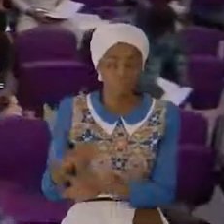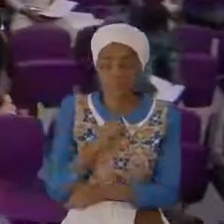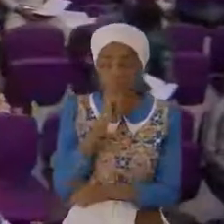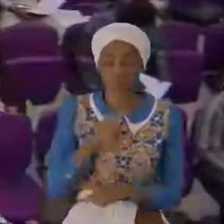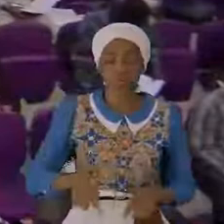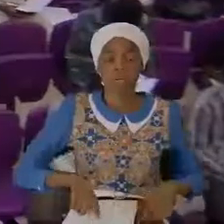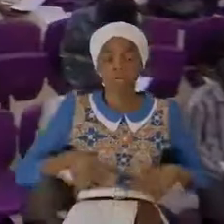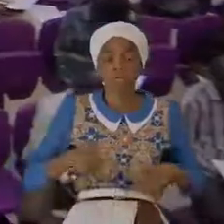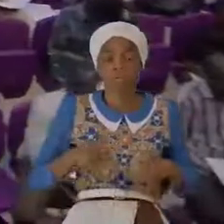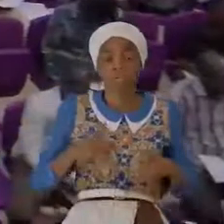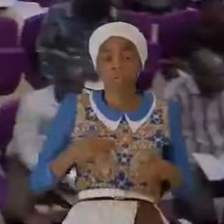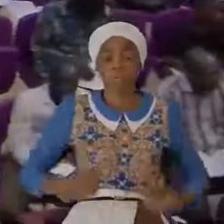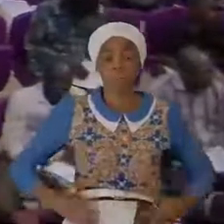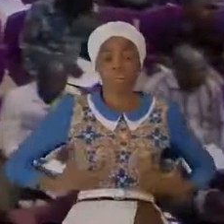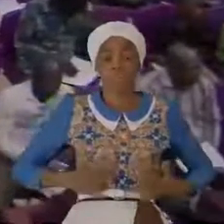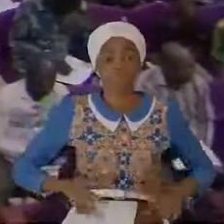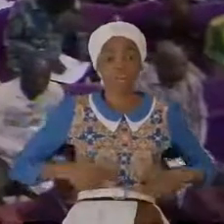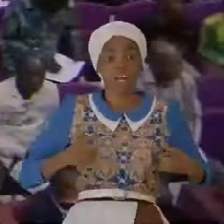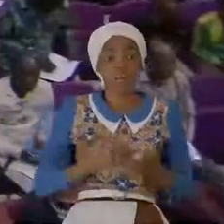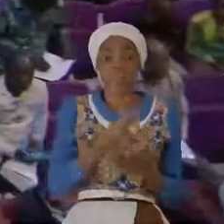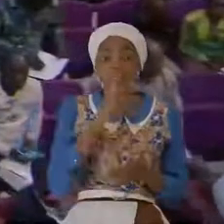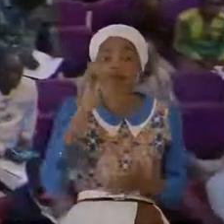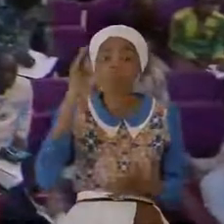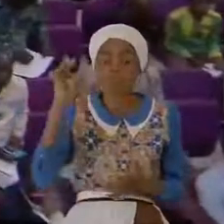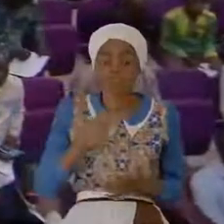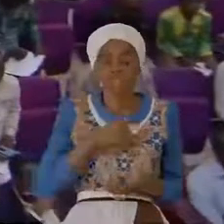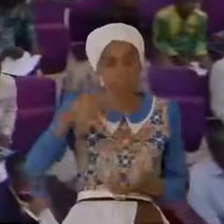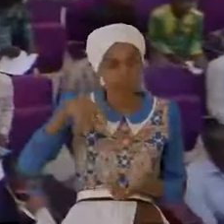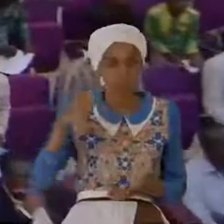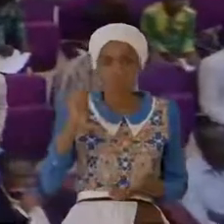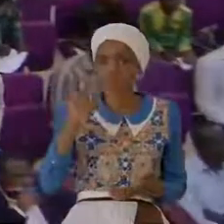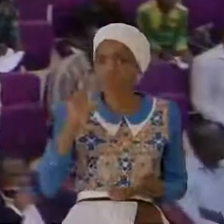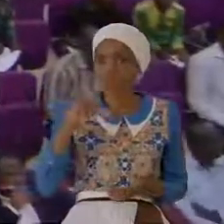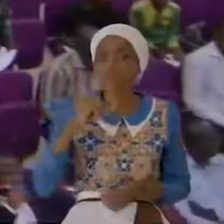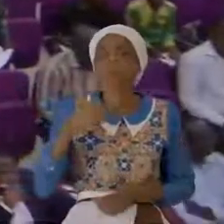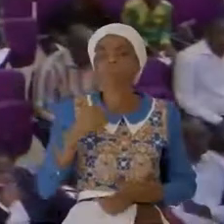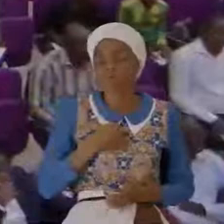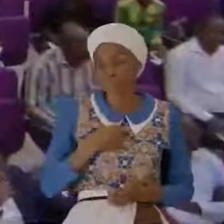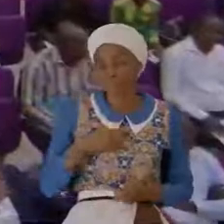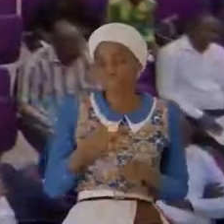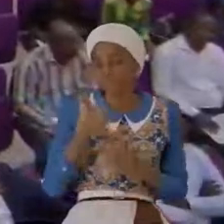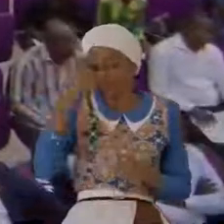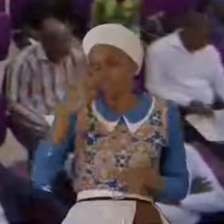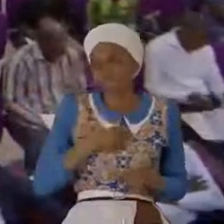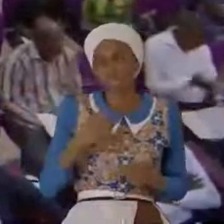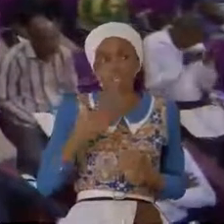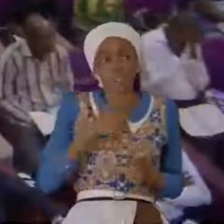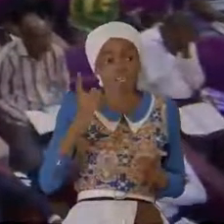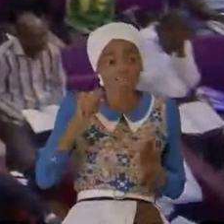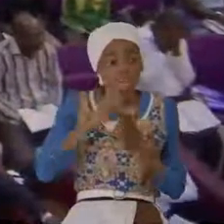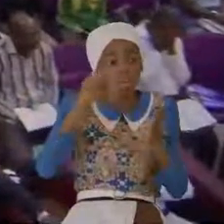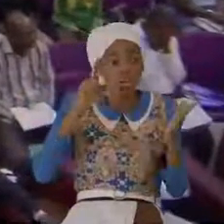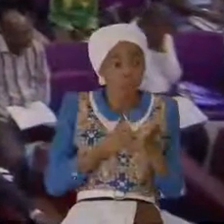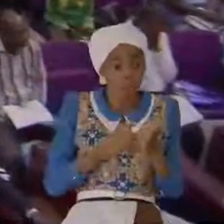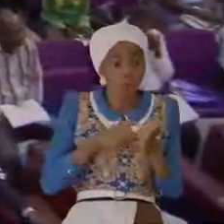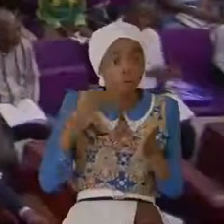pas la vie qu'ils prêchent. Mais l'apôtre Paul dit que, quant à moi, que car, en effet, la loi